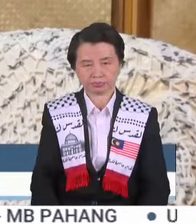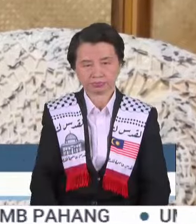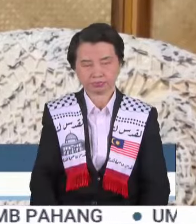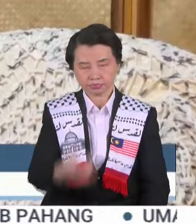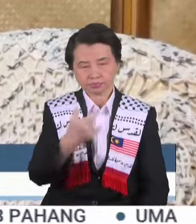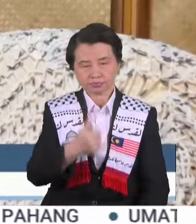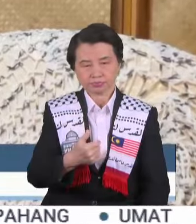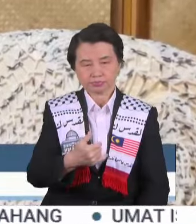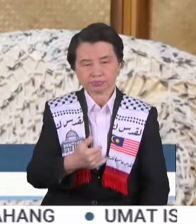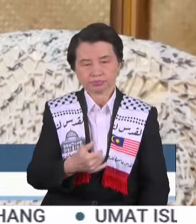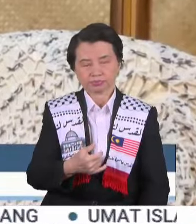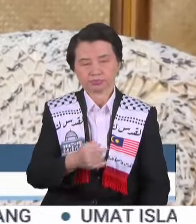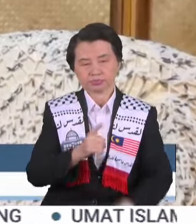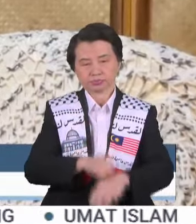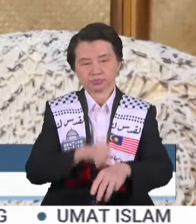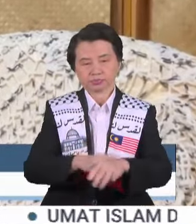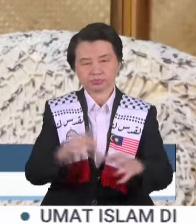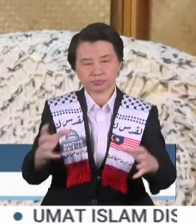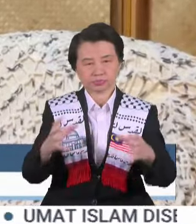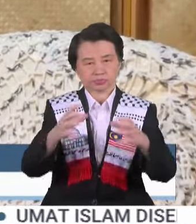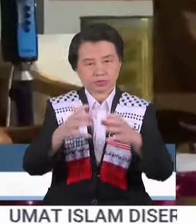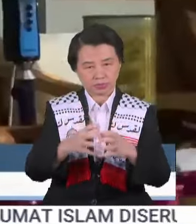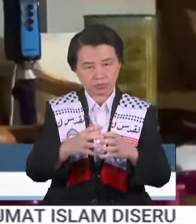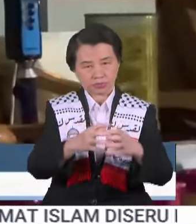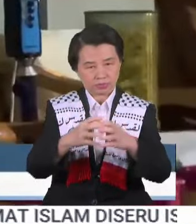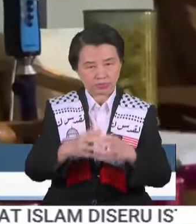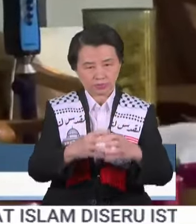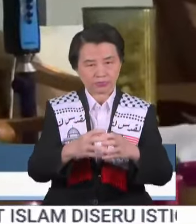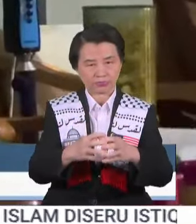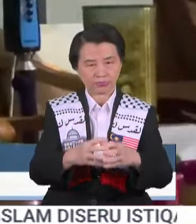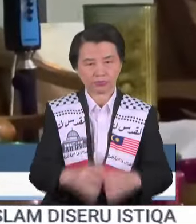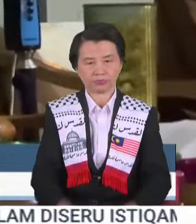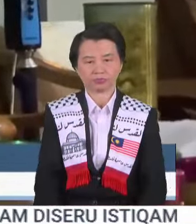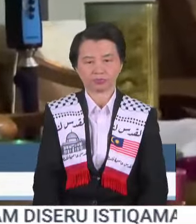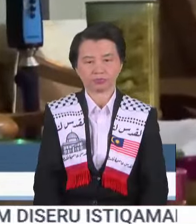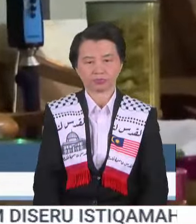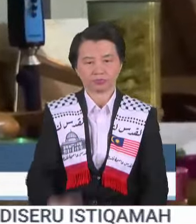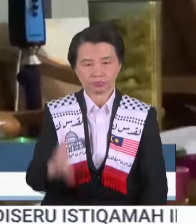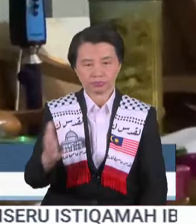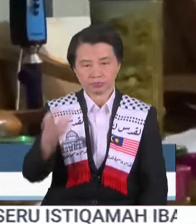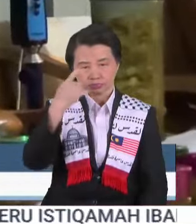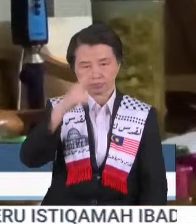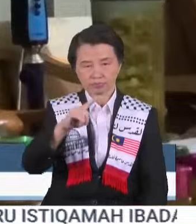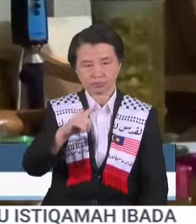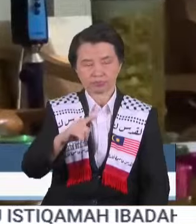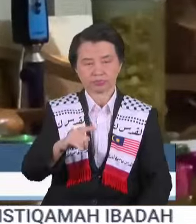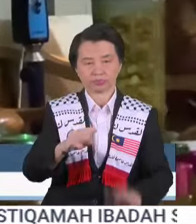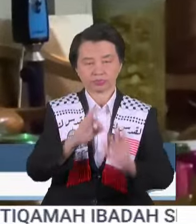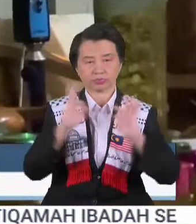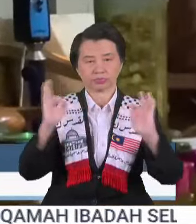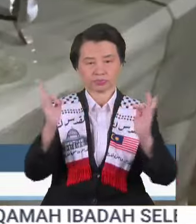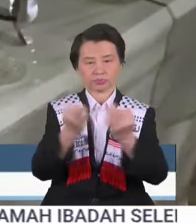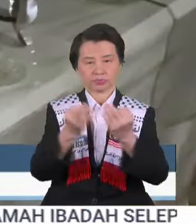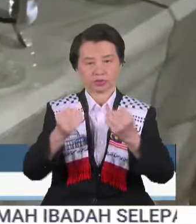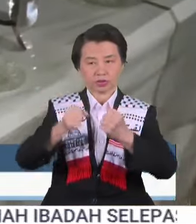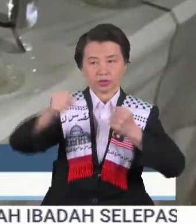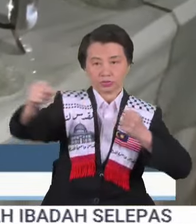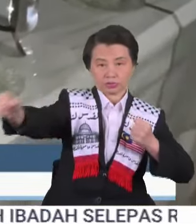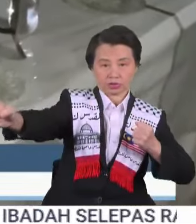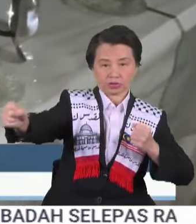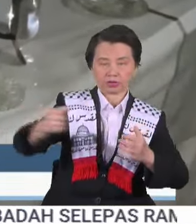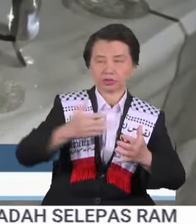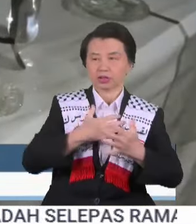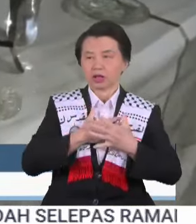berkumpul macam waktu ialah masa berkumpul. Katanya lagi, kerinduan untuk bertemu keluarga yang jauh